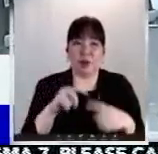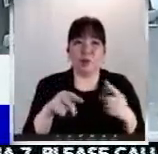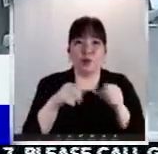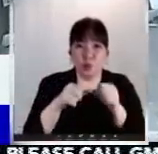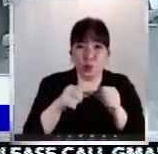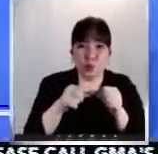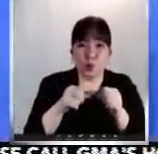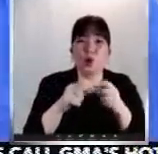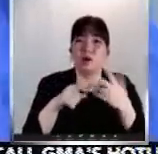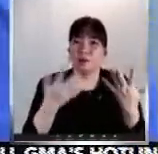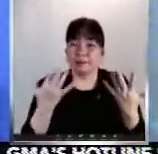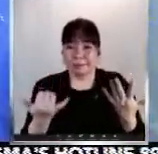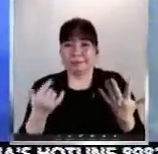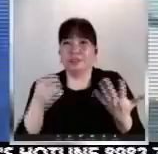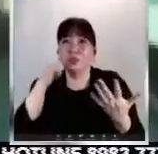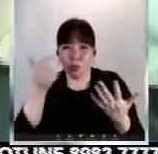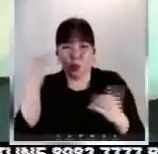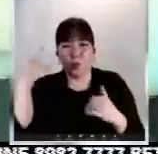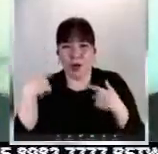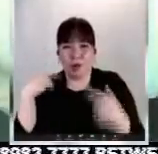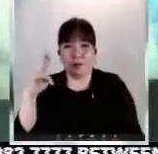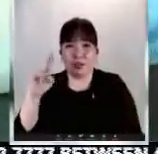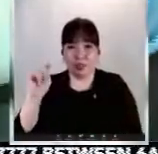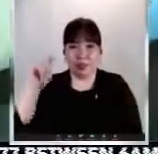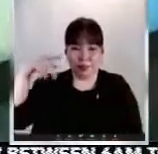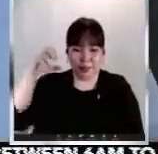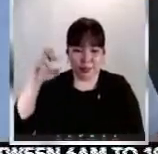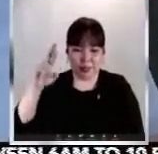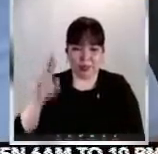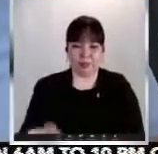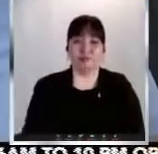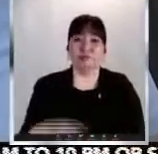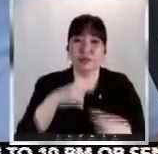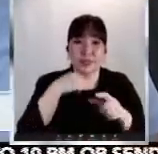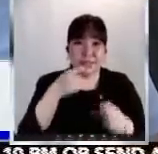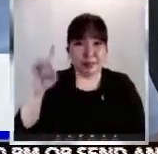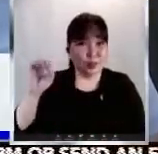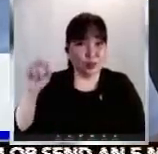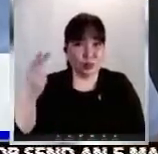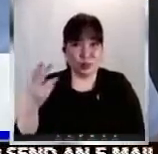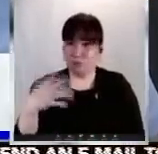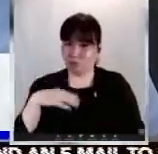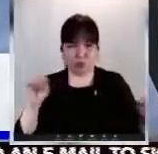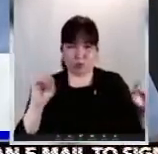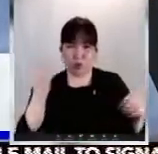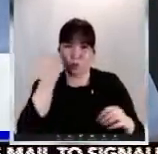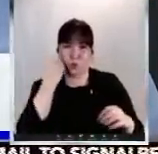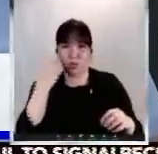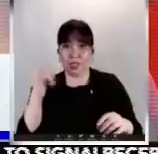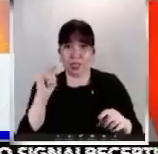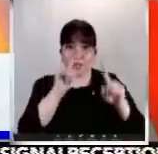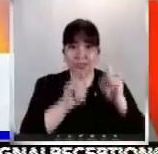kaming RT-PCR. Kahapon na today lang po. Pero mabilis na sabi ng Department of Health, wala tayong kakulangan sa mga testing kits